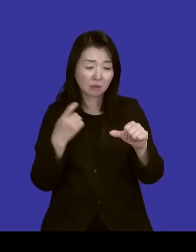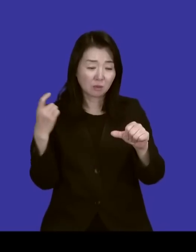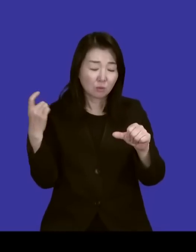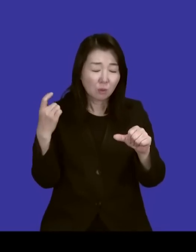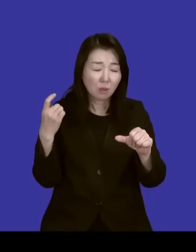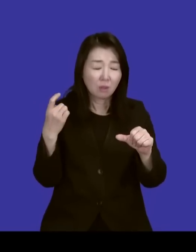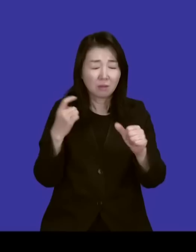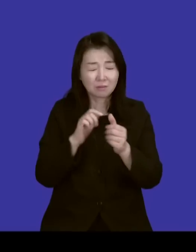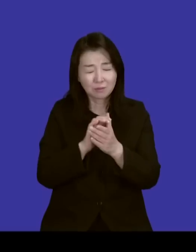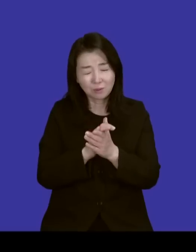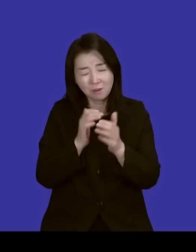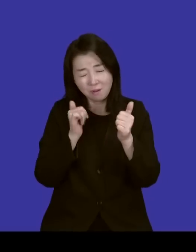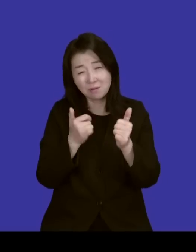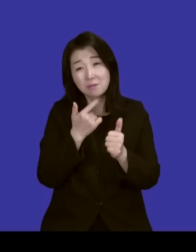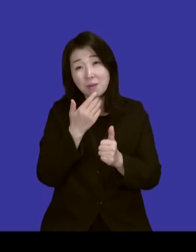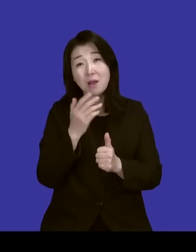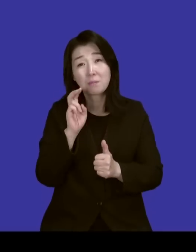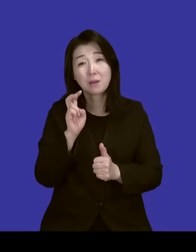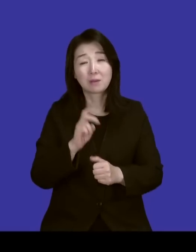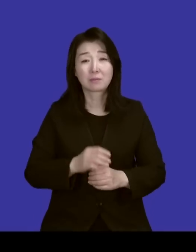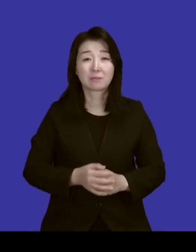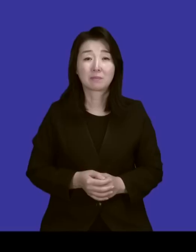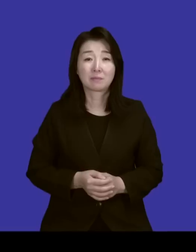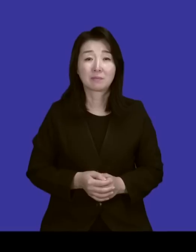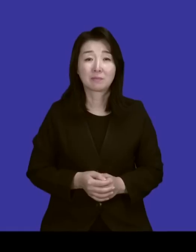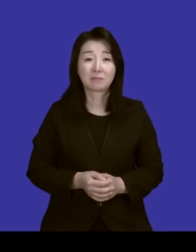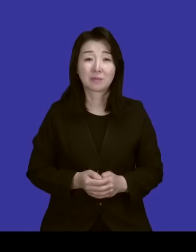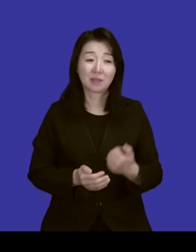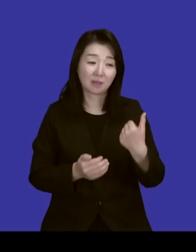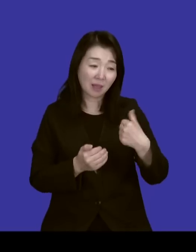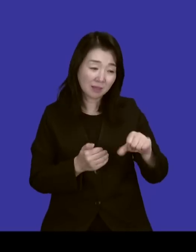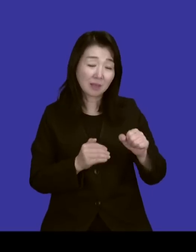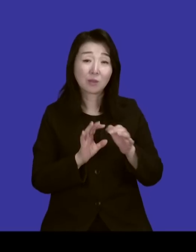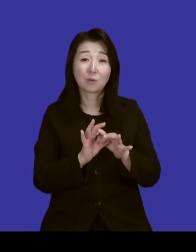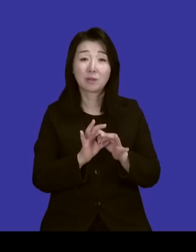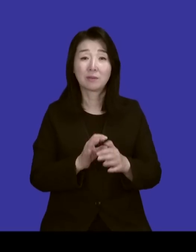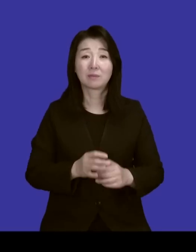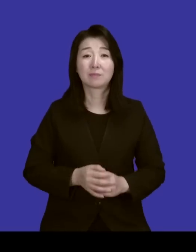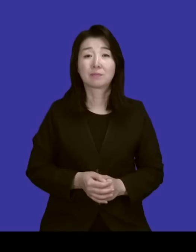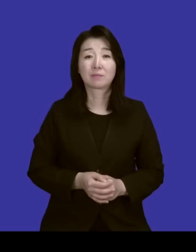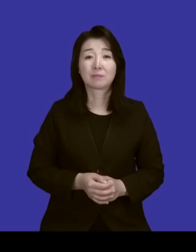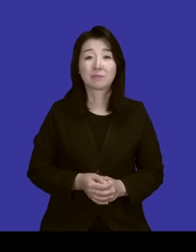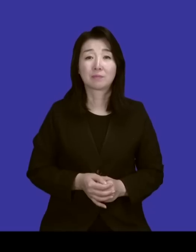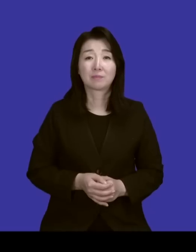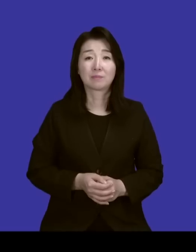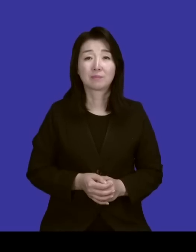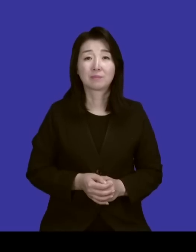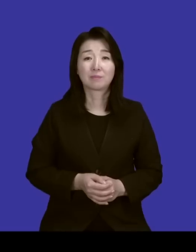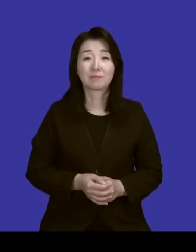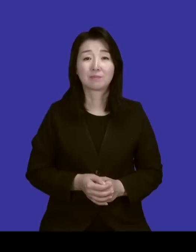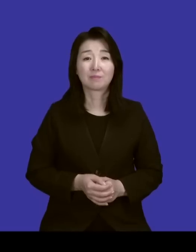많이 하셨을까요? 물론이죠. 내 새끼에 관한 일이니까. 그렇죠. 네.